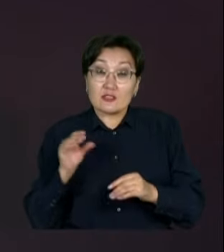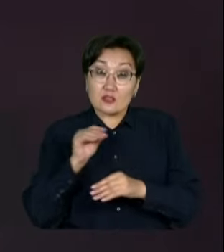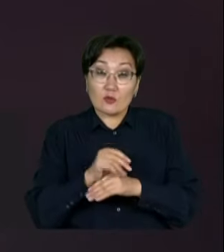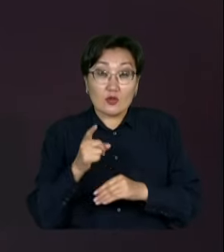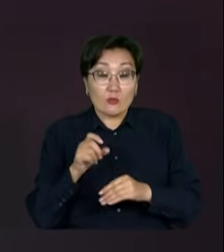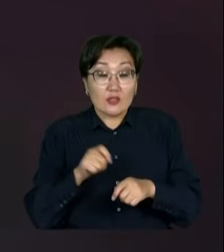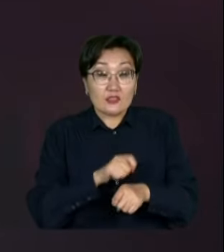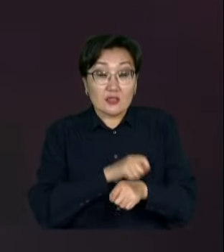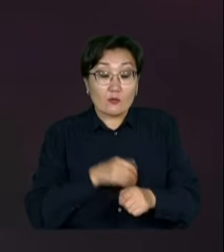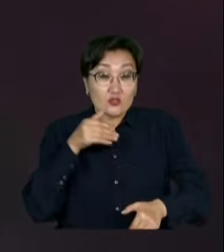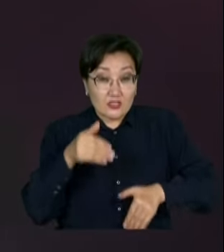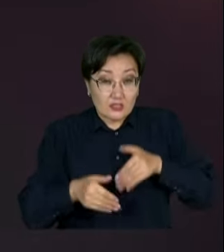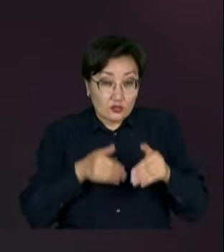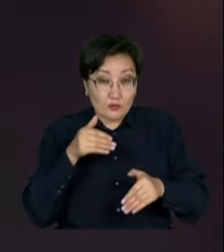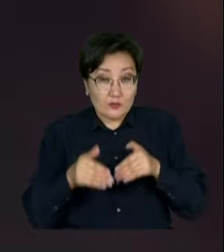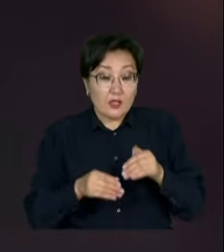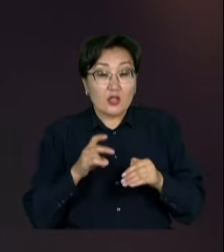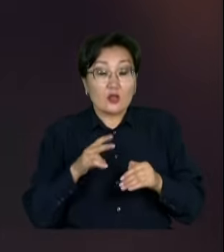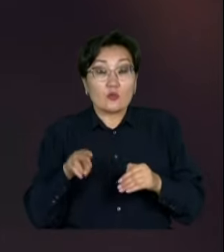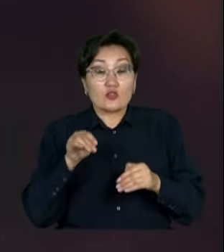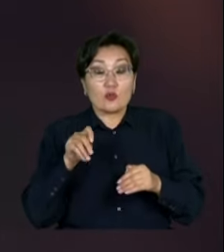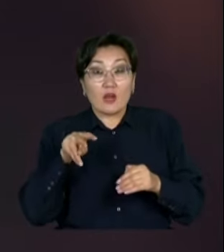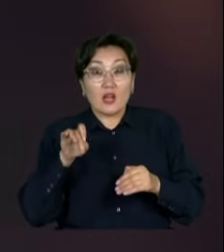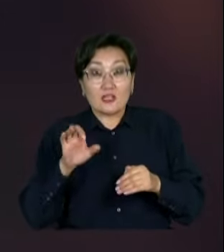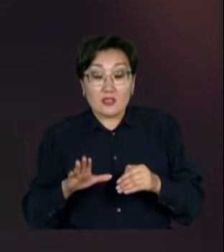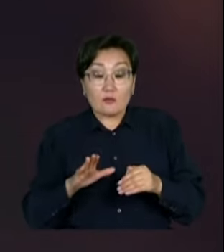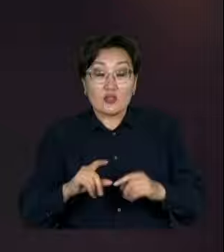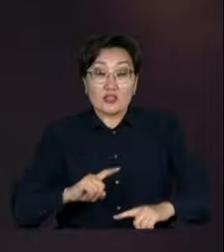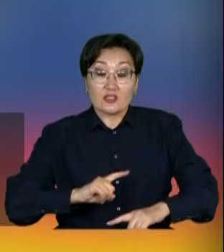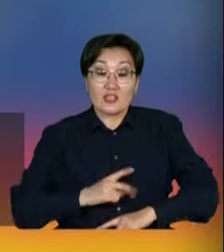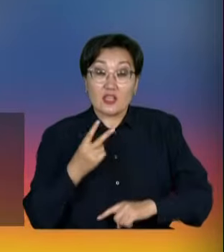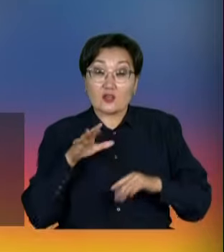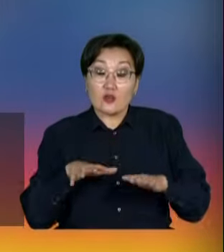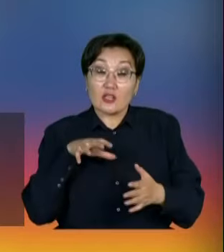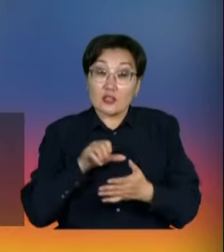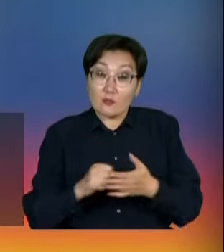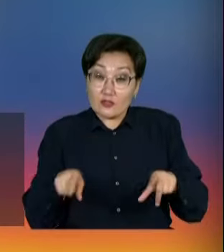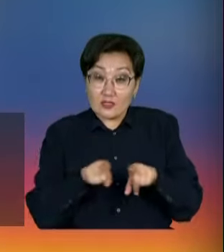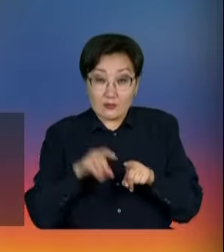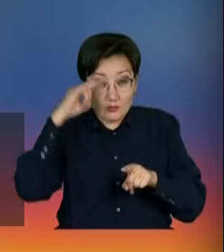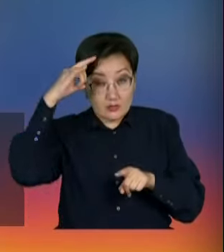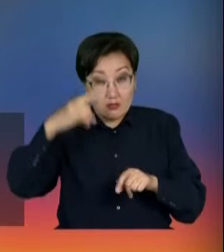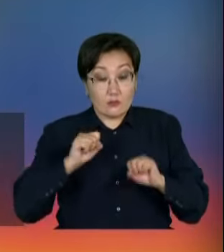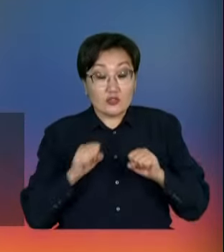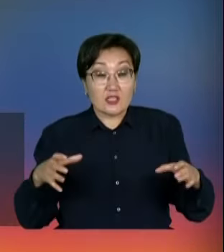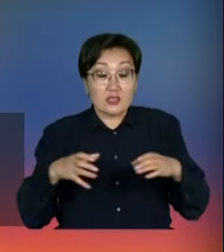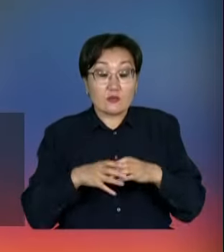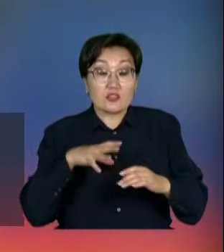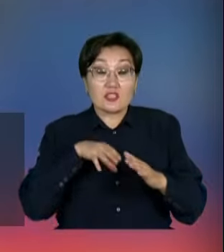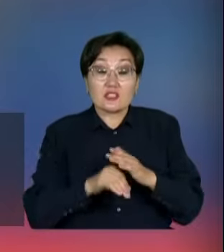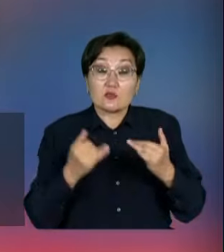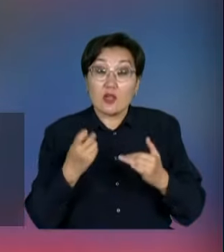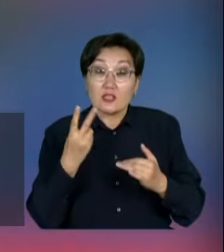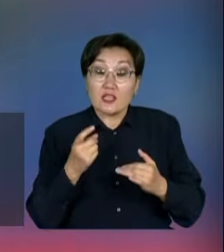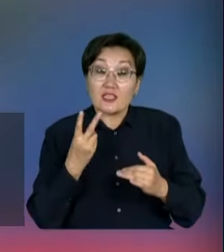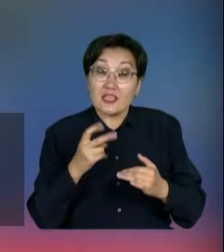100 метрге брас әдісімен жүзуде Нұрдәулет Жұмағали мәреге екінші болып келді. Осылайша қазақстандық спортшылардың еншісінде қазір